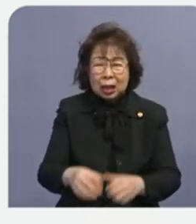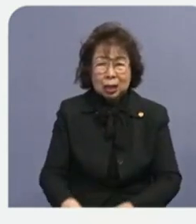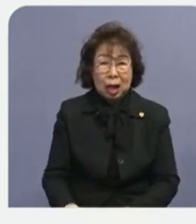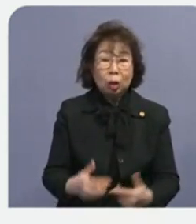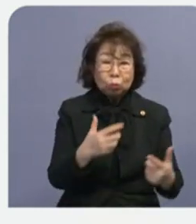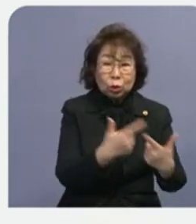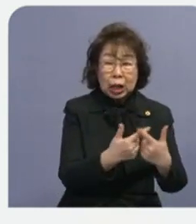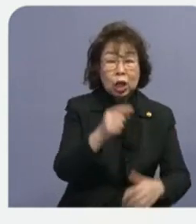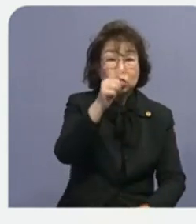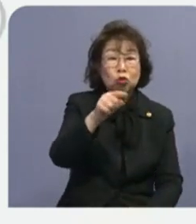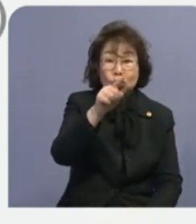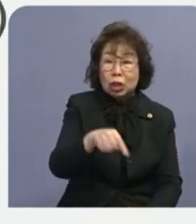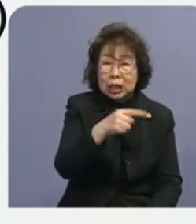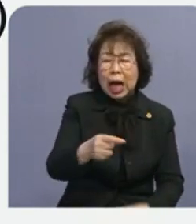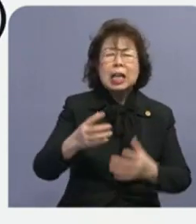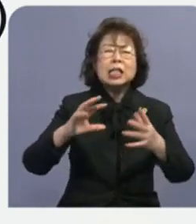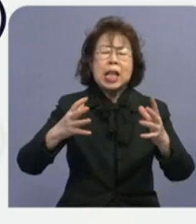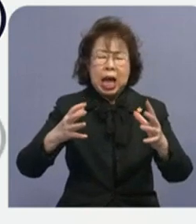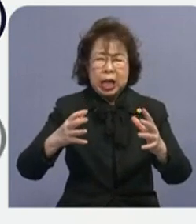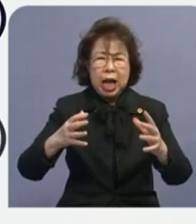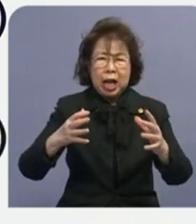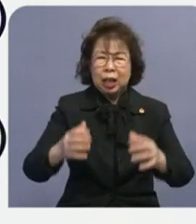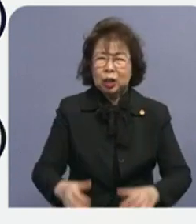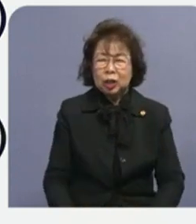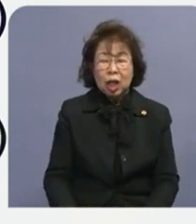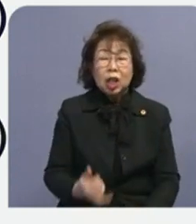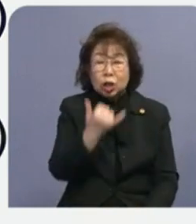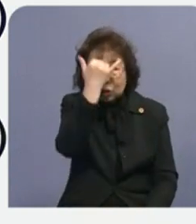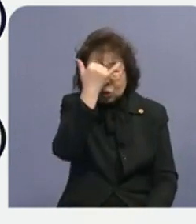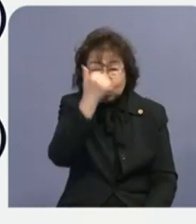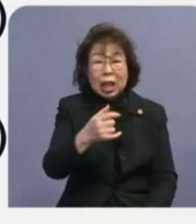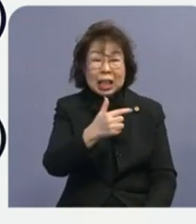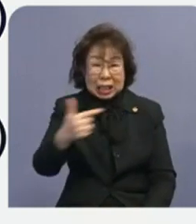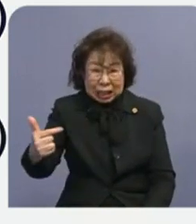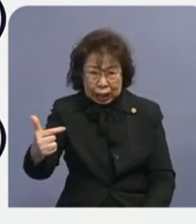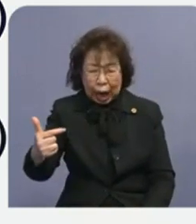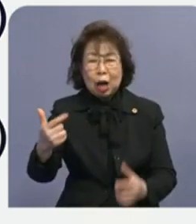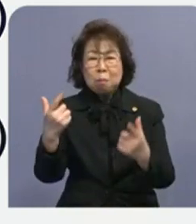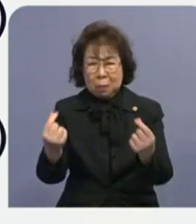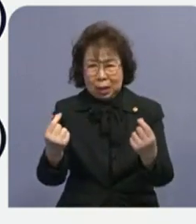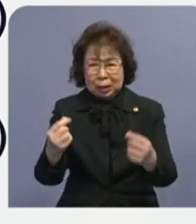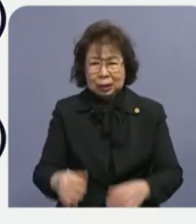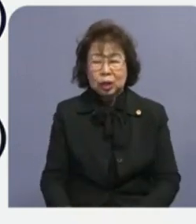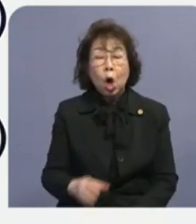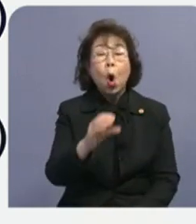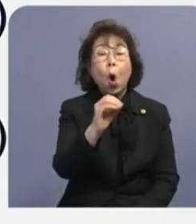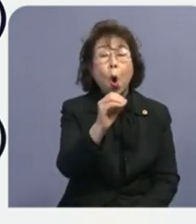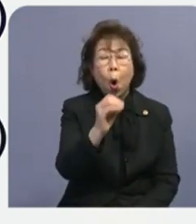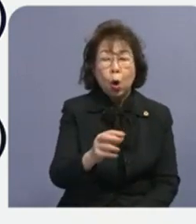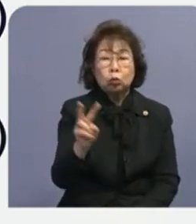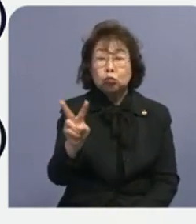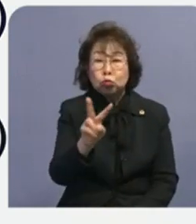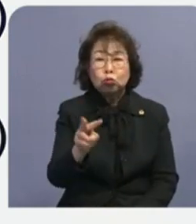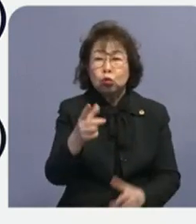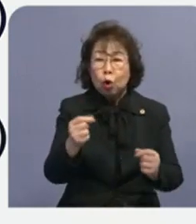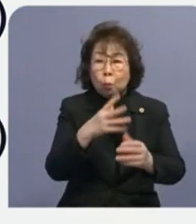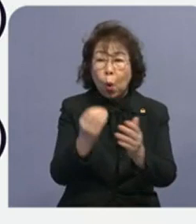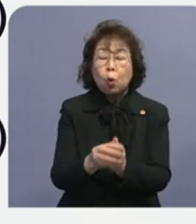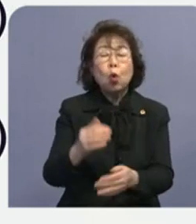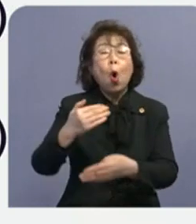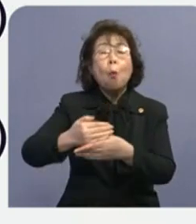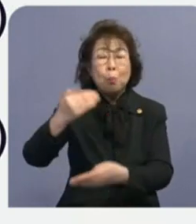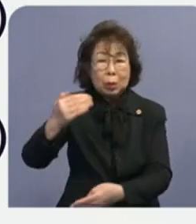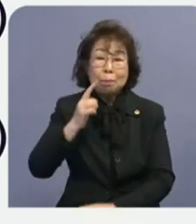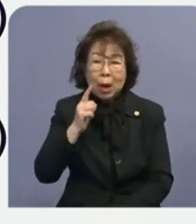부산은지를 세계를 뜻하는 글로브를 충주는 크다는 뜻의 그레이트를 오는 두 도도시 모두 오픈을 사용합니다